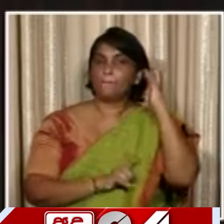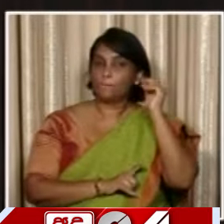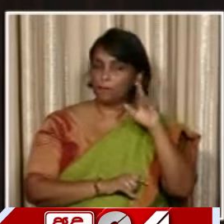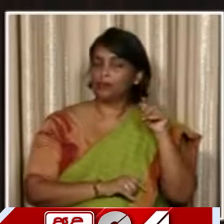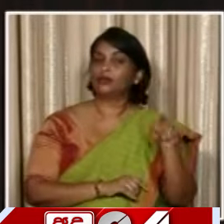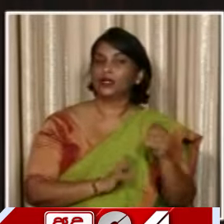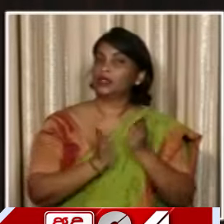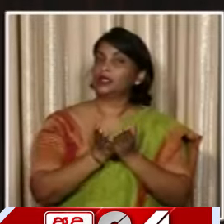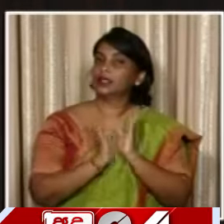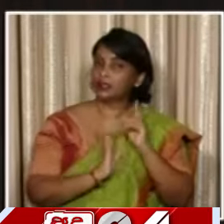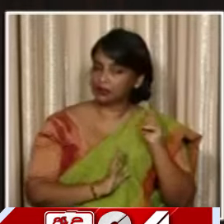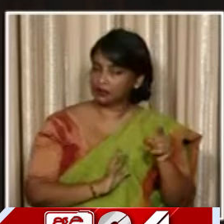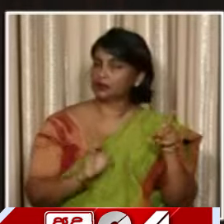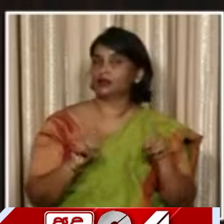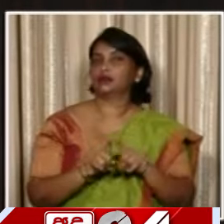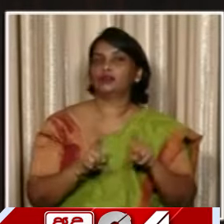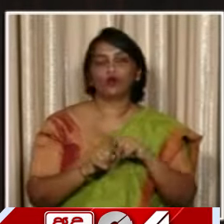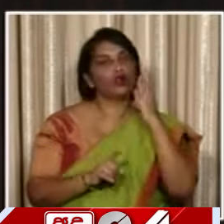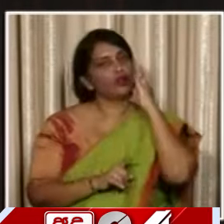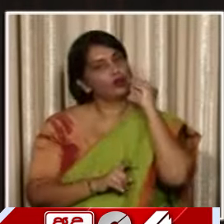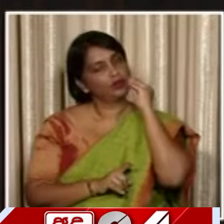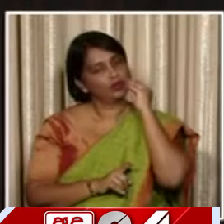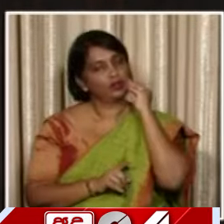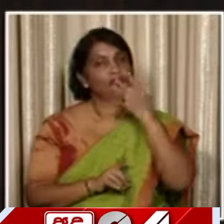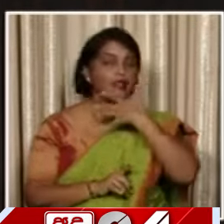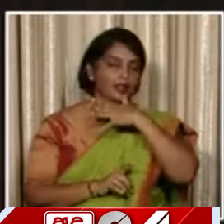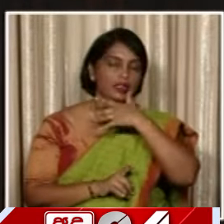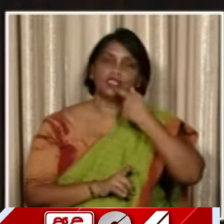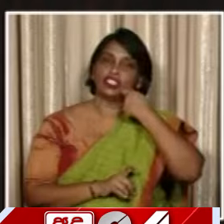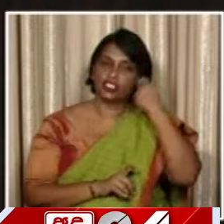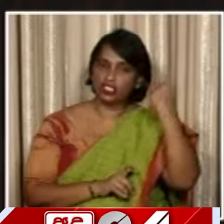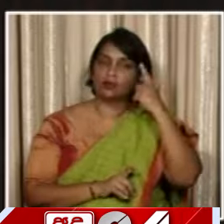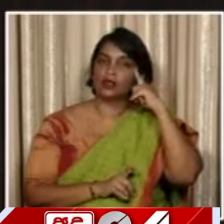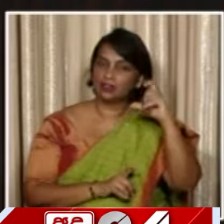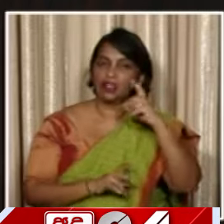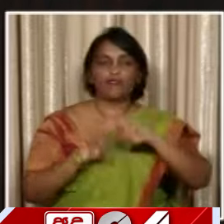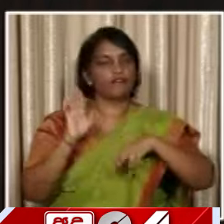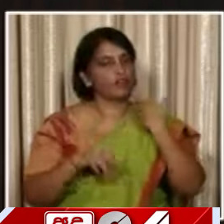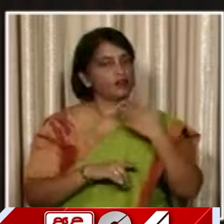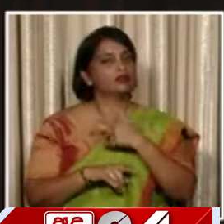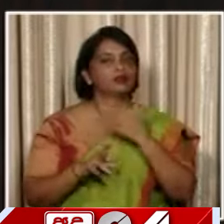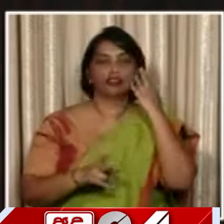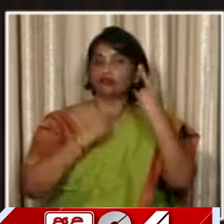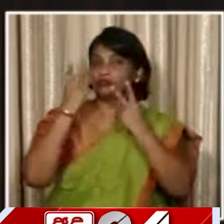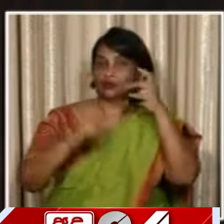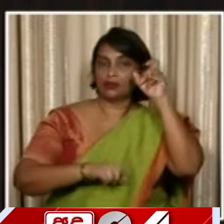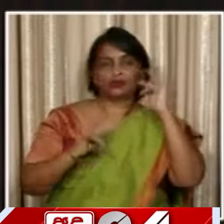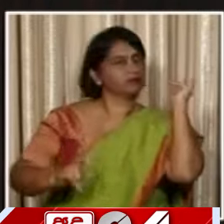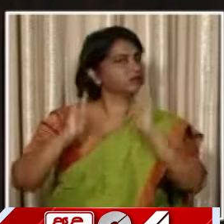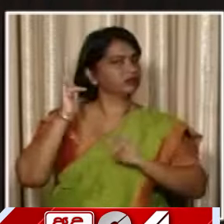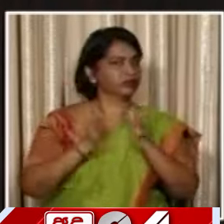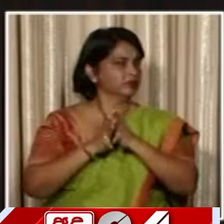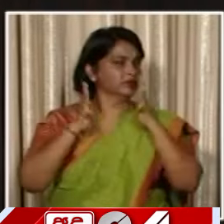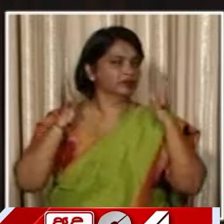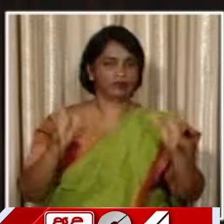විදිහට ඉන්දියාවේ වගේම රුසියාවේ එංගලන්තේ ජර්මනයේ චීනයේ ප්‍රංසේ සංචාරකින්ගේ පැවිණීම